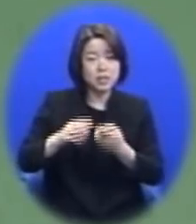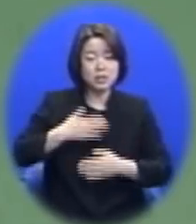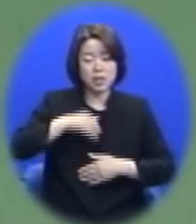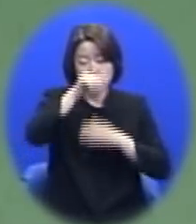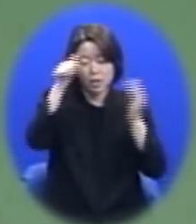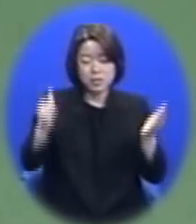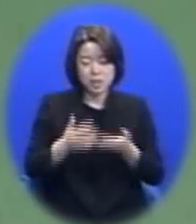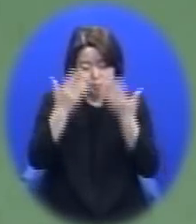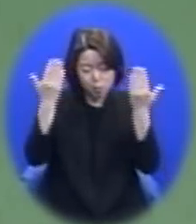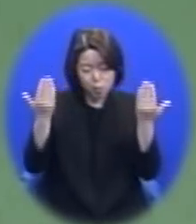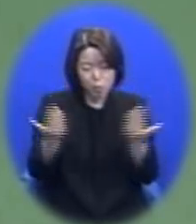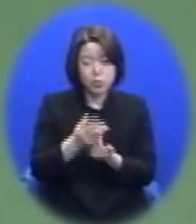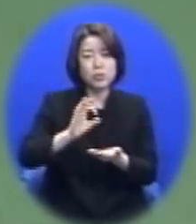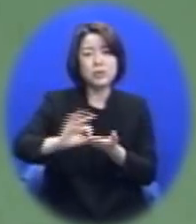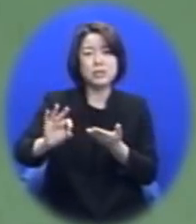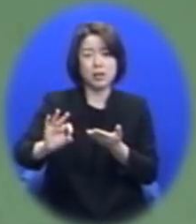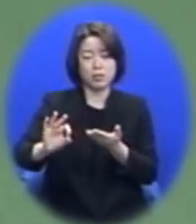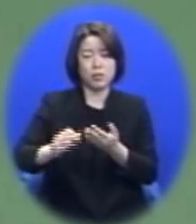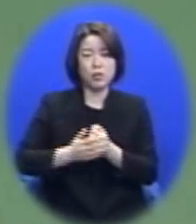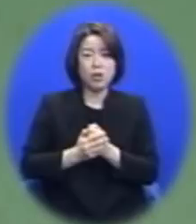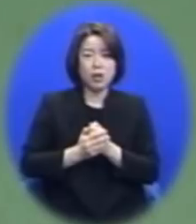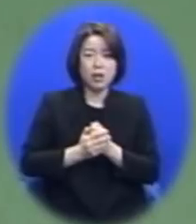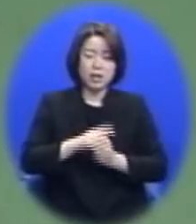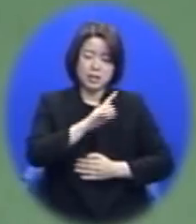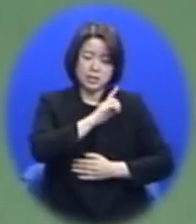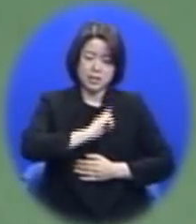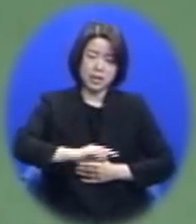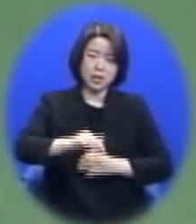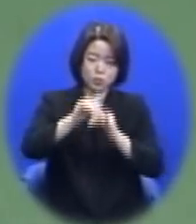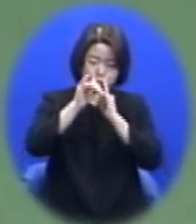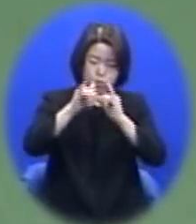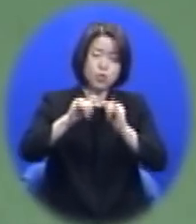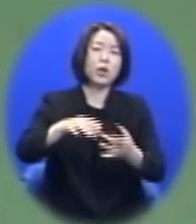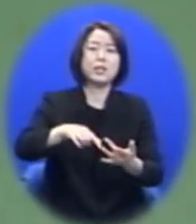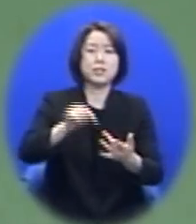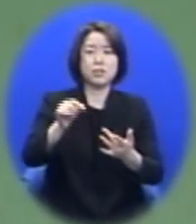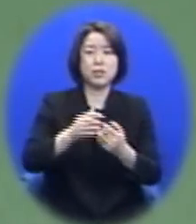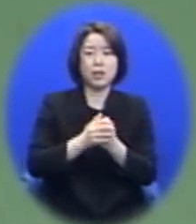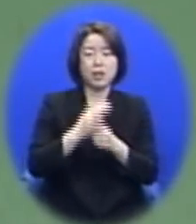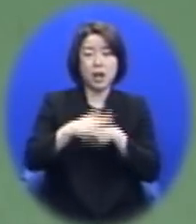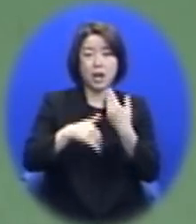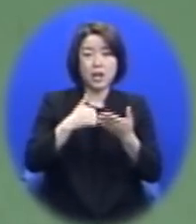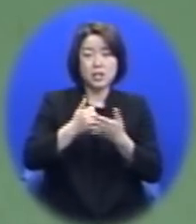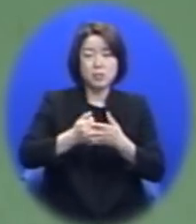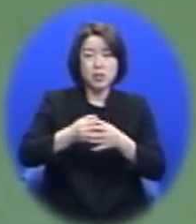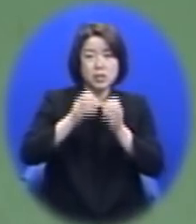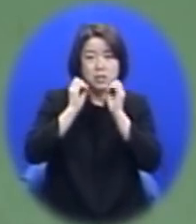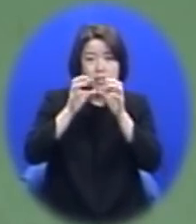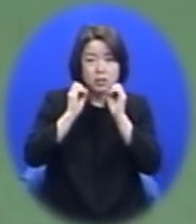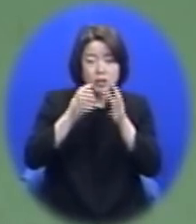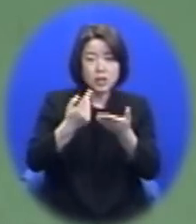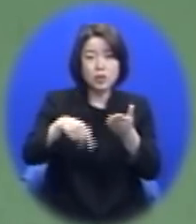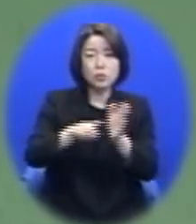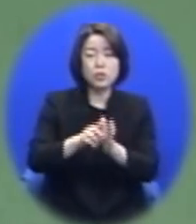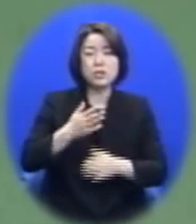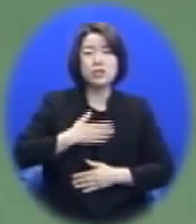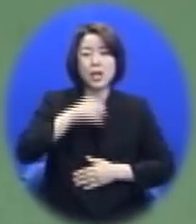되겠다. 가장 탁월한 선택입니다. 하나님을 전하기 위해서 내 인생이 사는 걸.